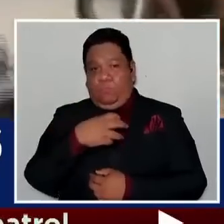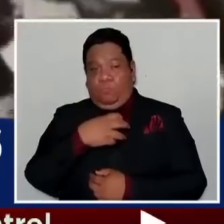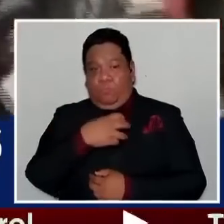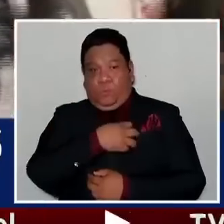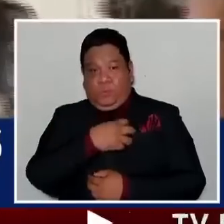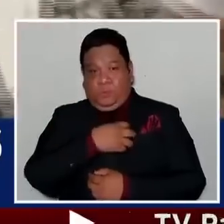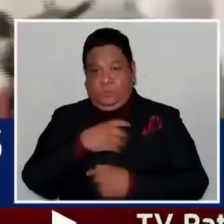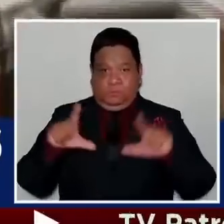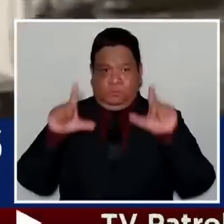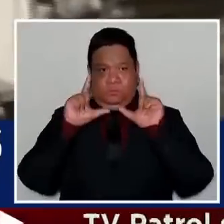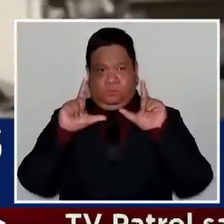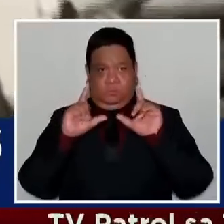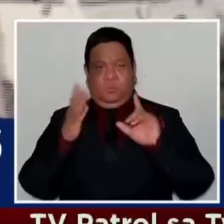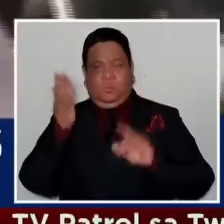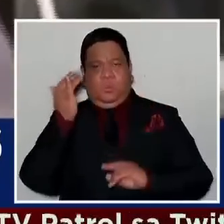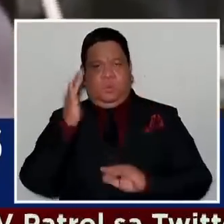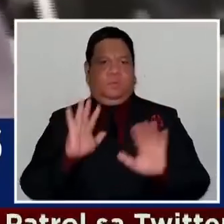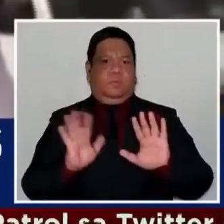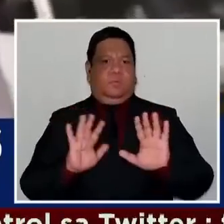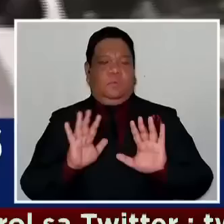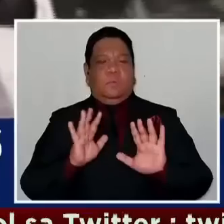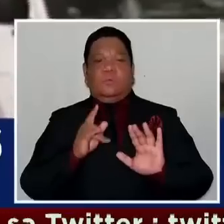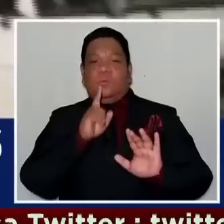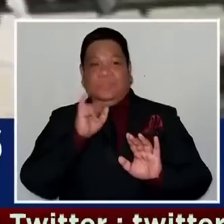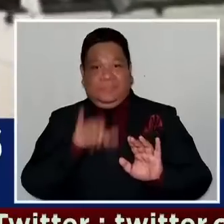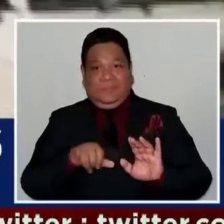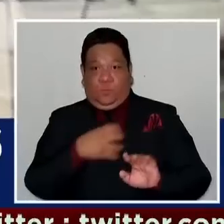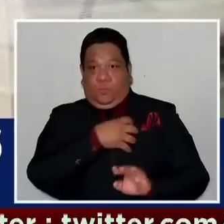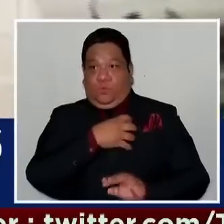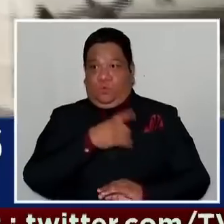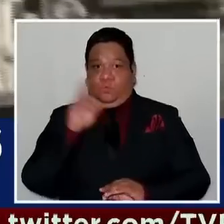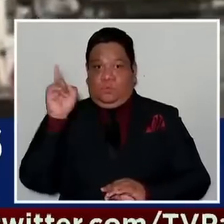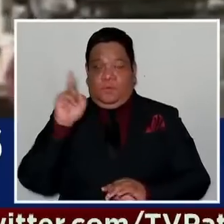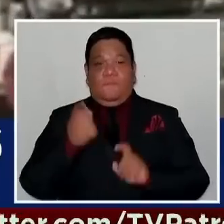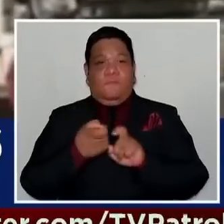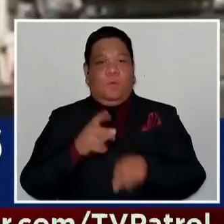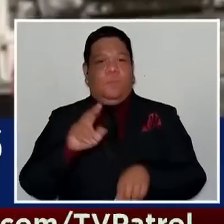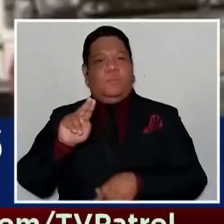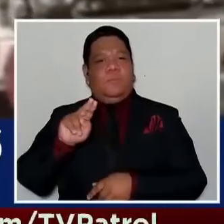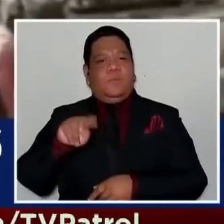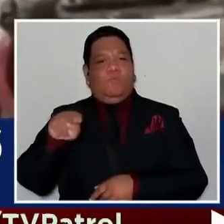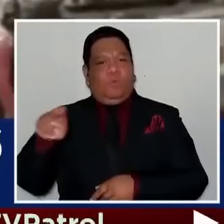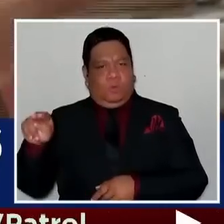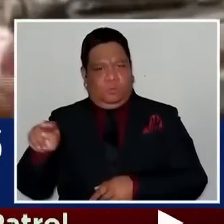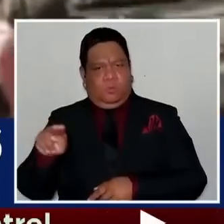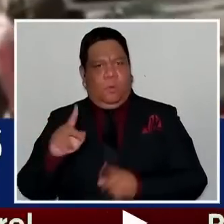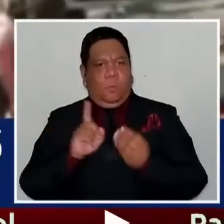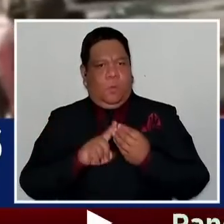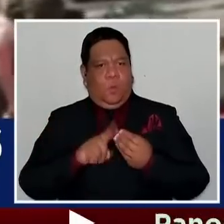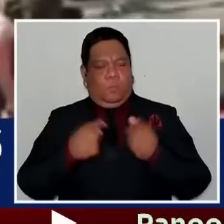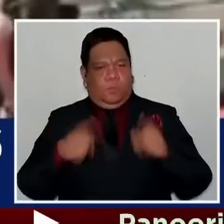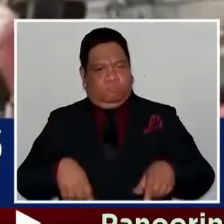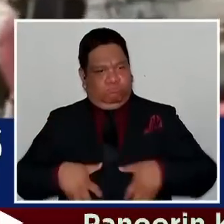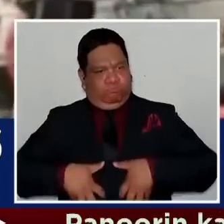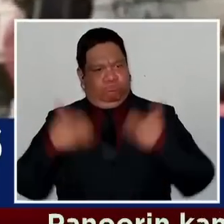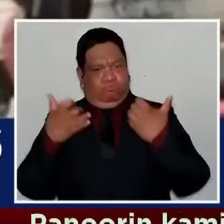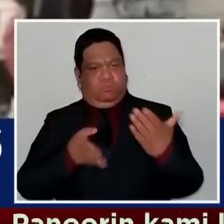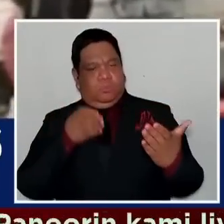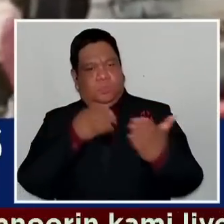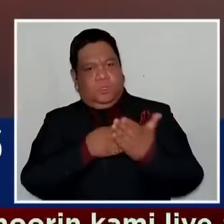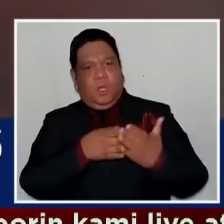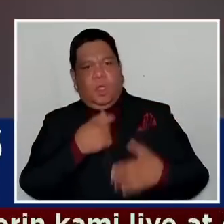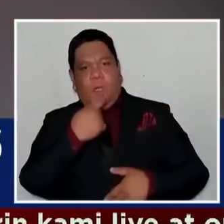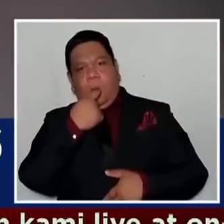ang pulis na nasa viral video na ito na ibinahagi ng Navotas PIO kung saan galit na galit siya sa isang traffic enforcer na nanguhuli sa